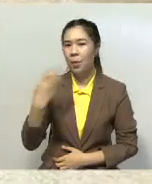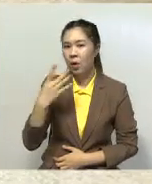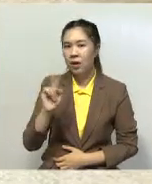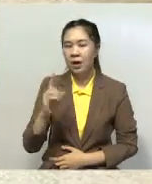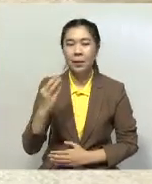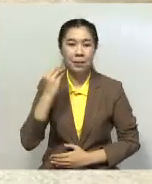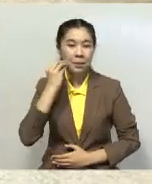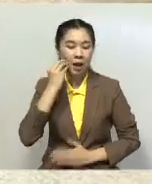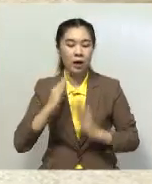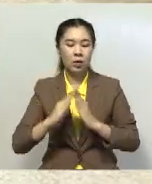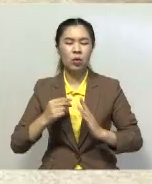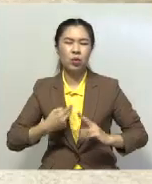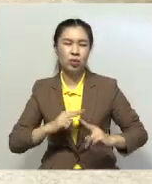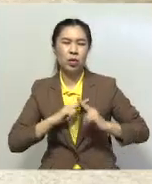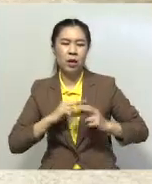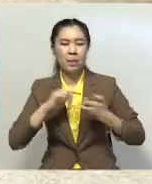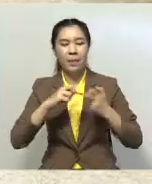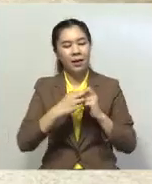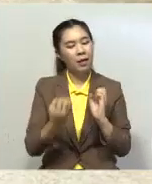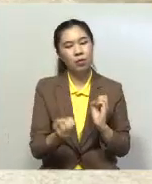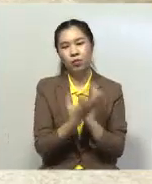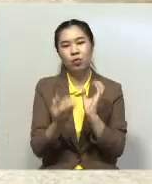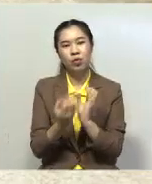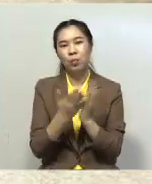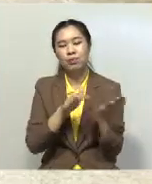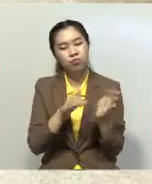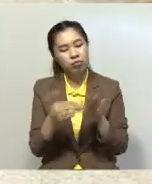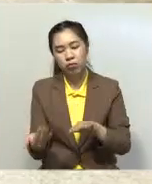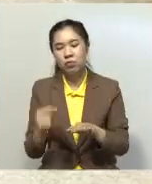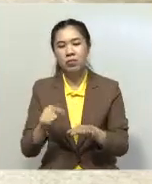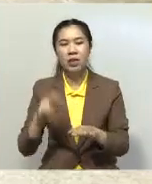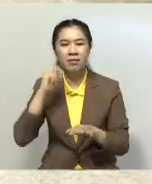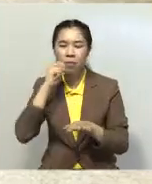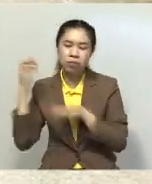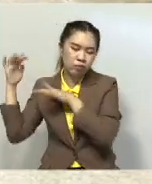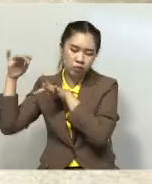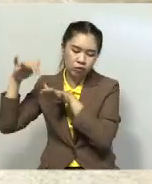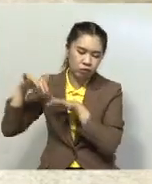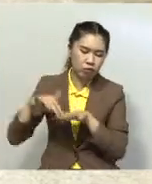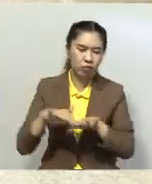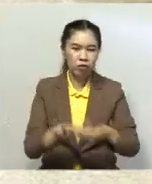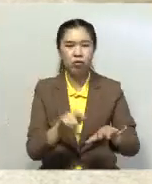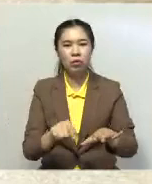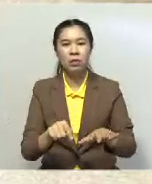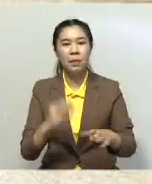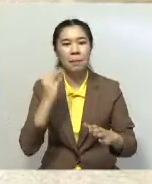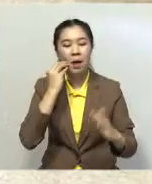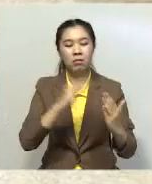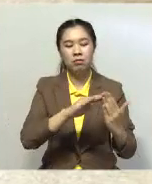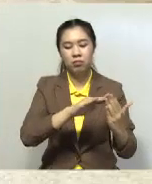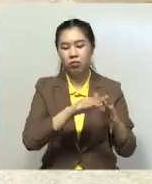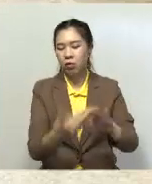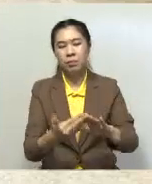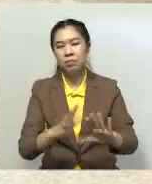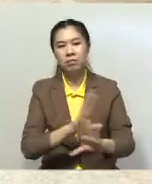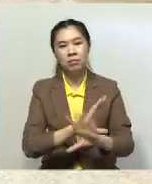านของตนเองนั้นได้รับความเดือดร้อน 100% เลยค่ะเนื่องจากมีน้ำป่าพัดเข้ามานะคะทำให้บ้านนั้นหายไปทั้